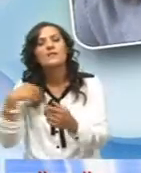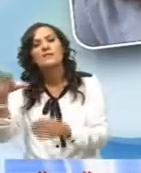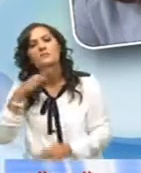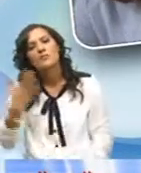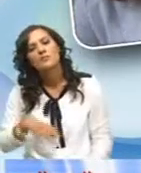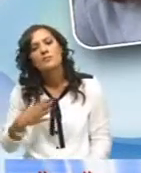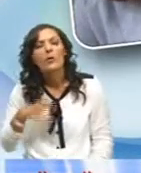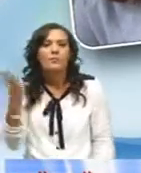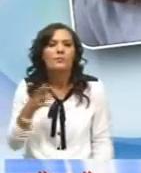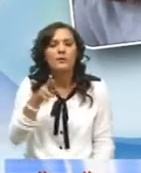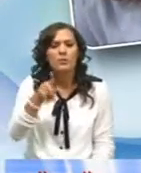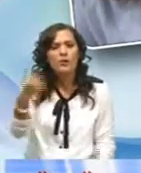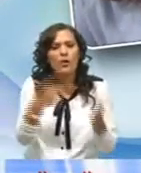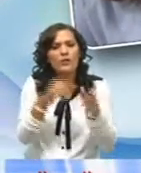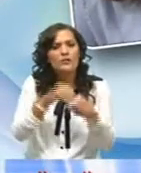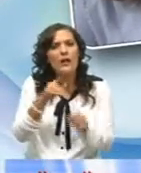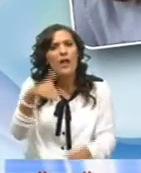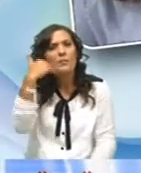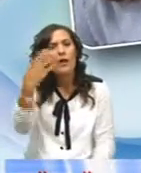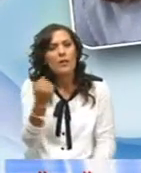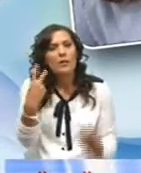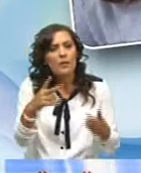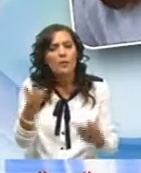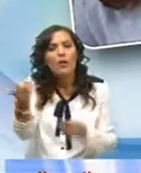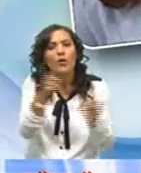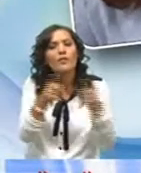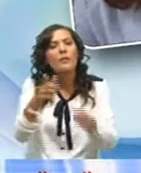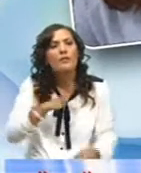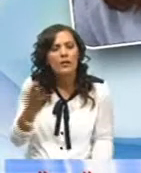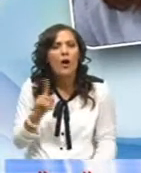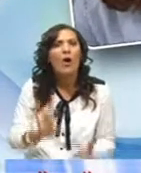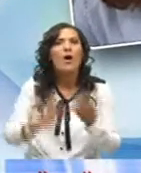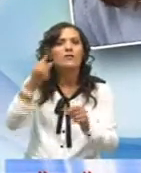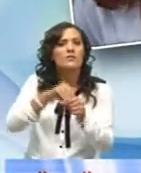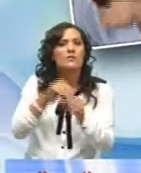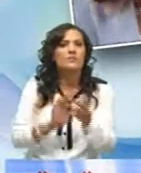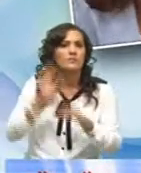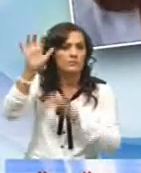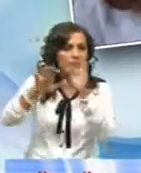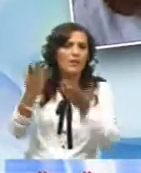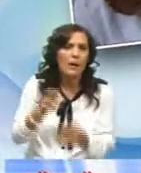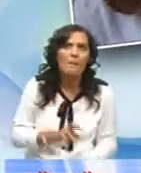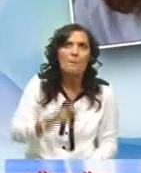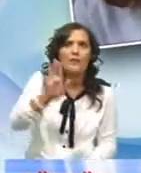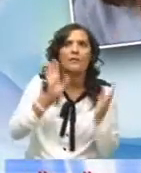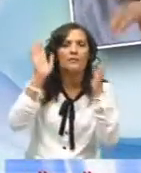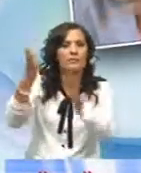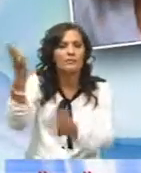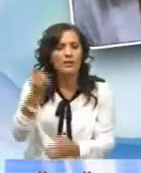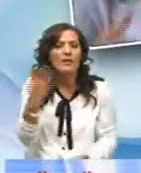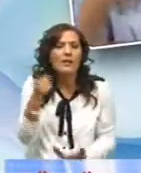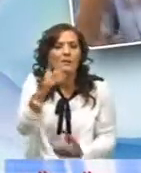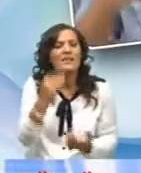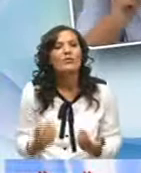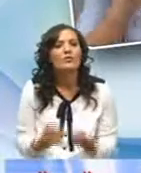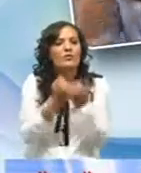istiyorum alabilirsem Onun yöntemi var ya ağaca tırmanacak merdivende olacak sıcak ya da